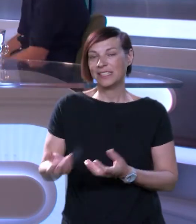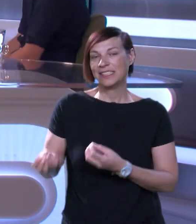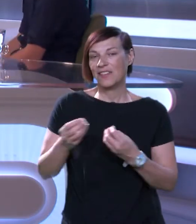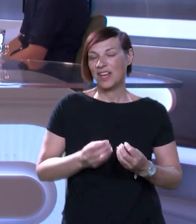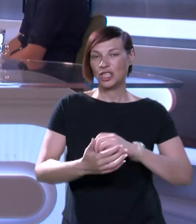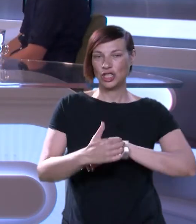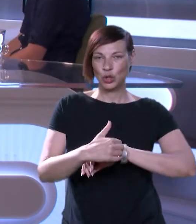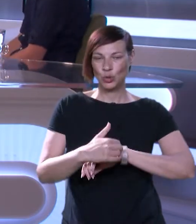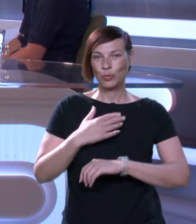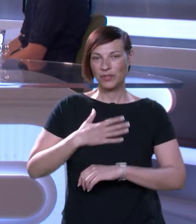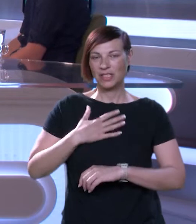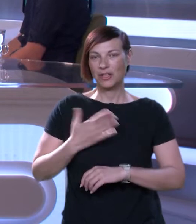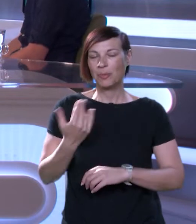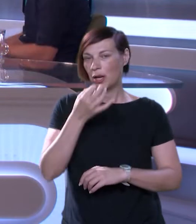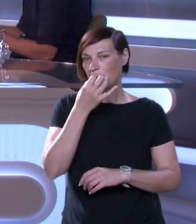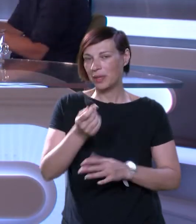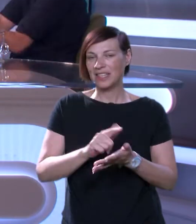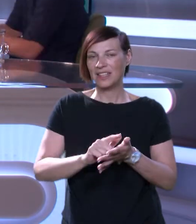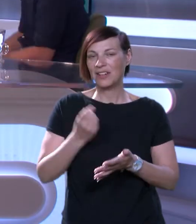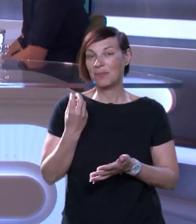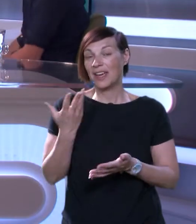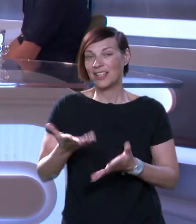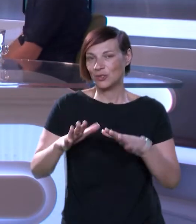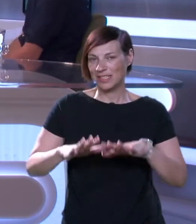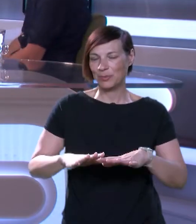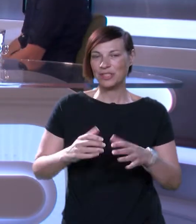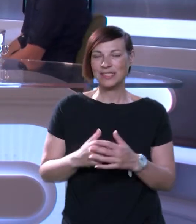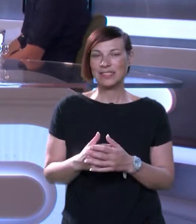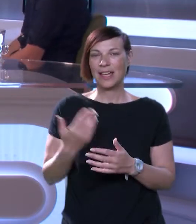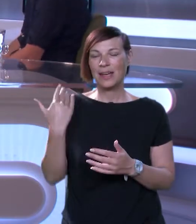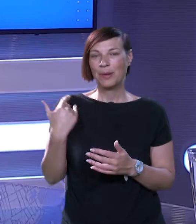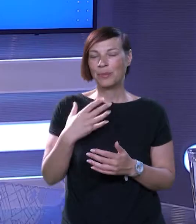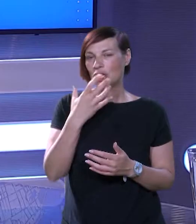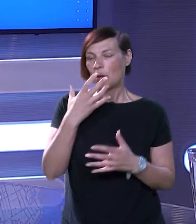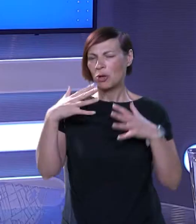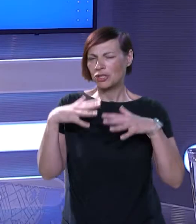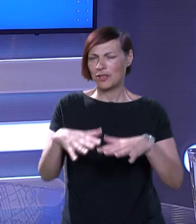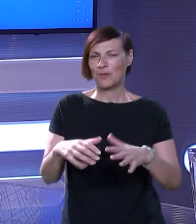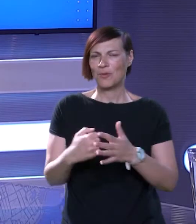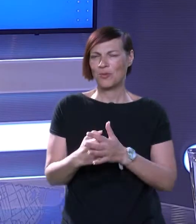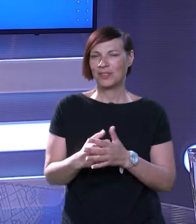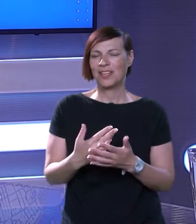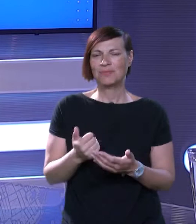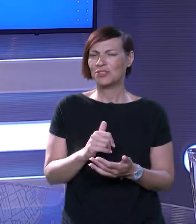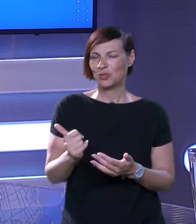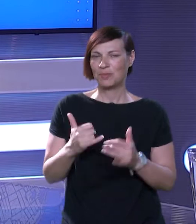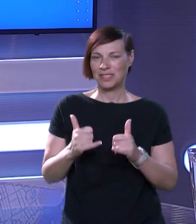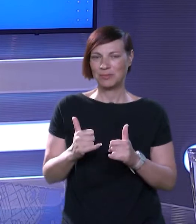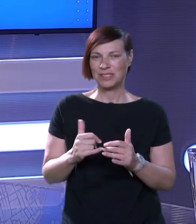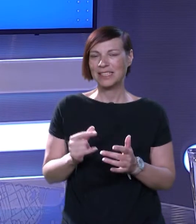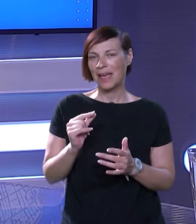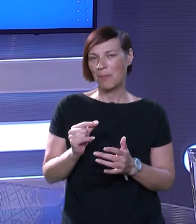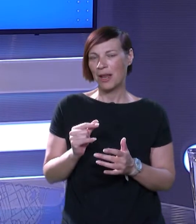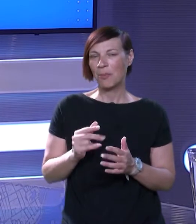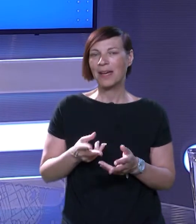rado vraćaš u Dubrovnik, tako. Bilo je samo pitanje vremena, kad ću te posjet za ovaj stol. Da, da, bio je toplotni udar, tako da super da smo sad u ovom